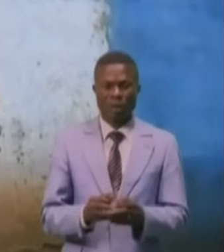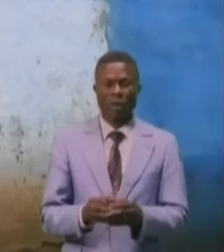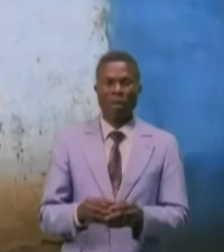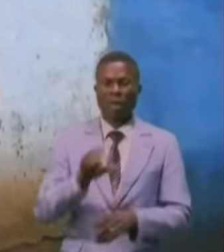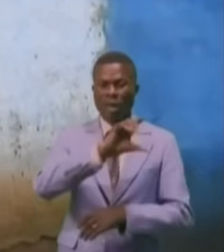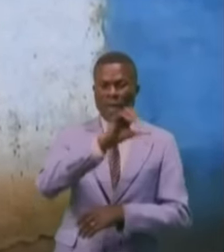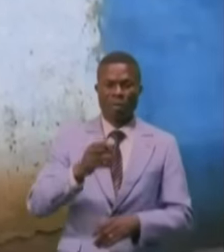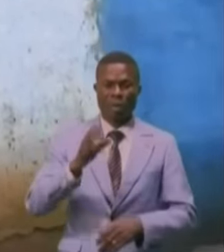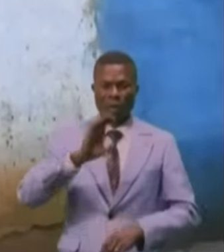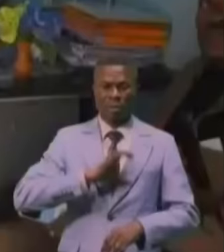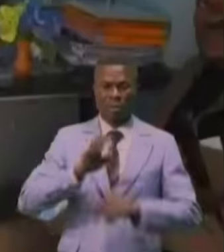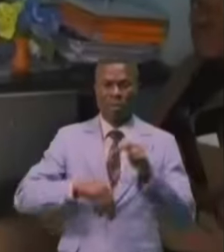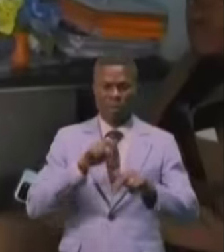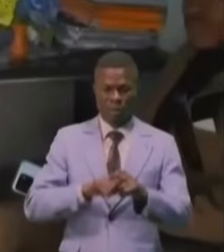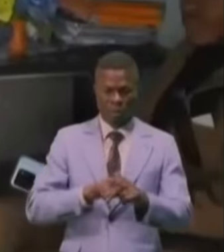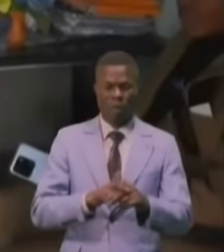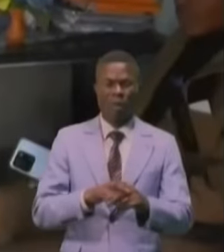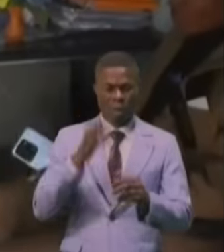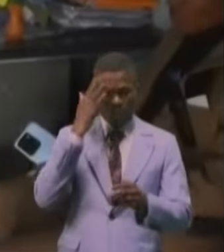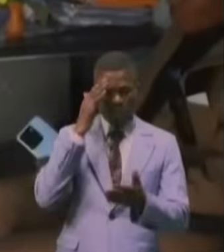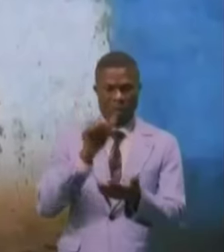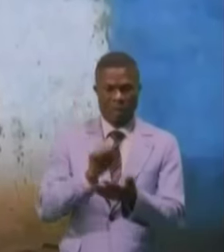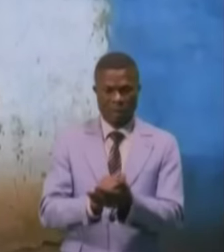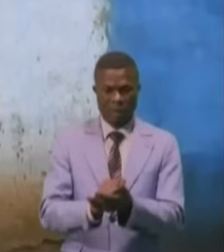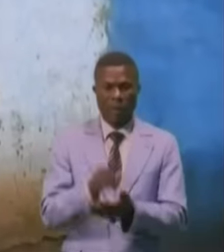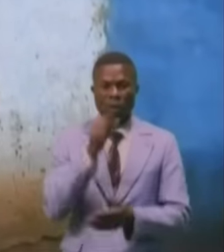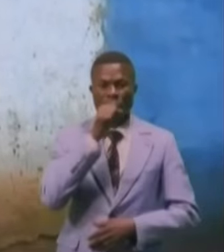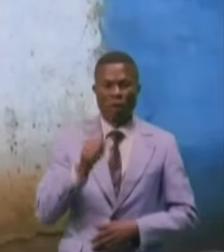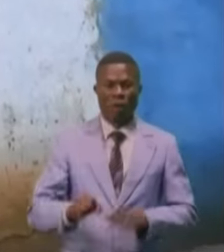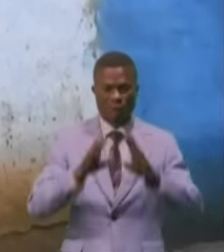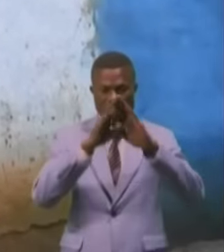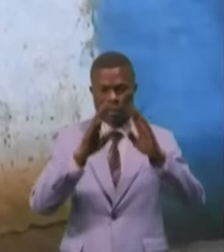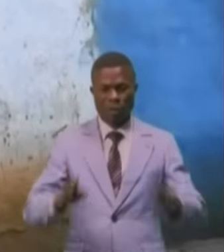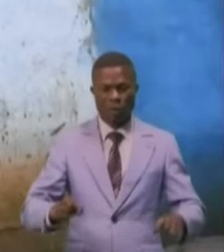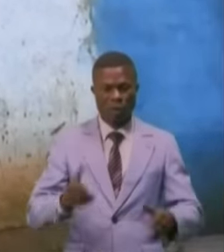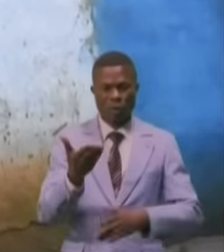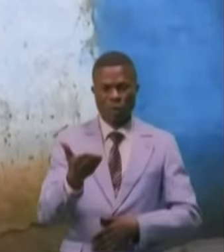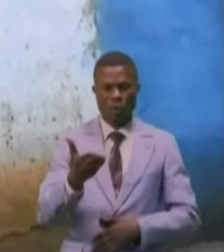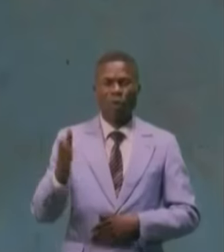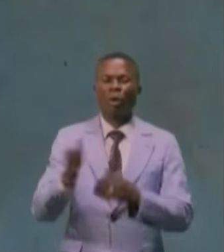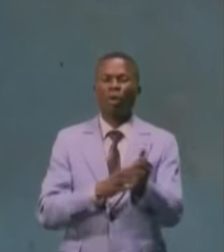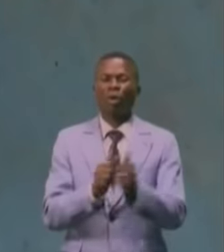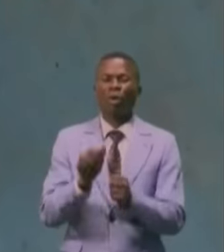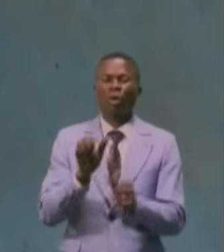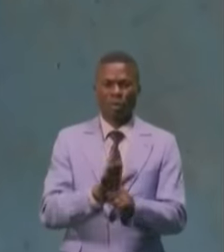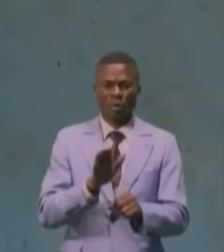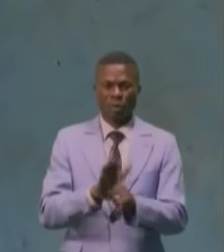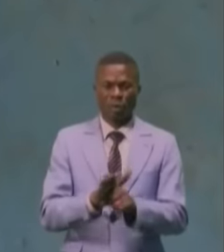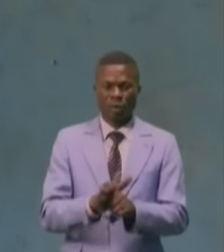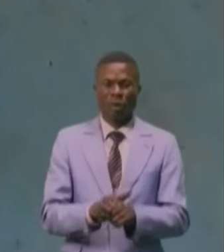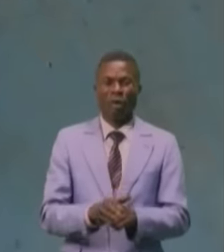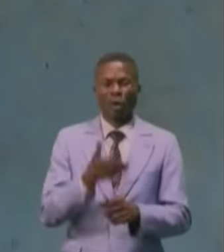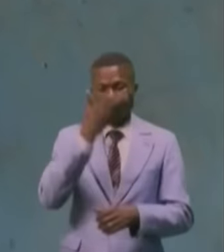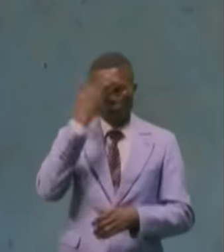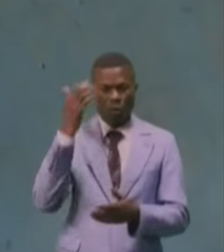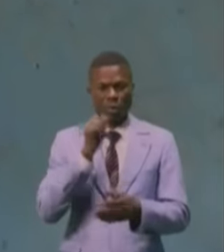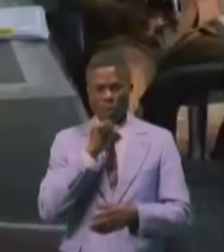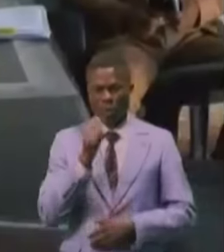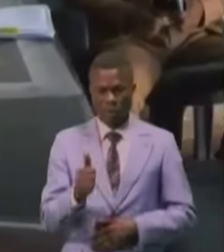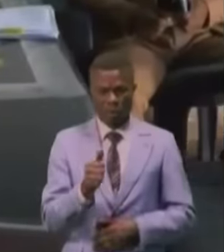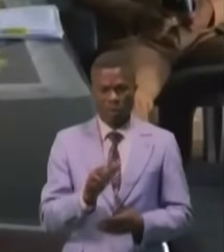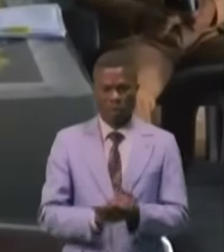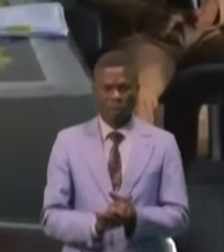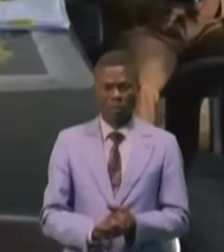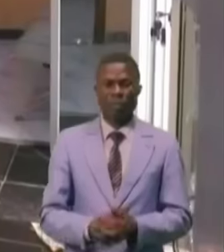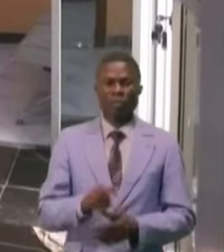PNC sont pris en compte. Les anciennes images de ces bâtiments délabrés sont tout de suite oubliées. Le